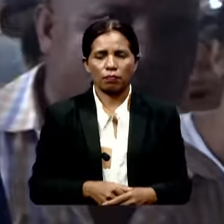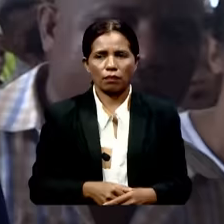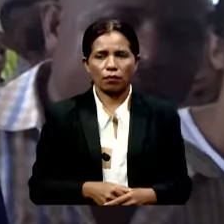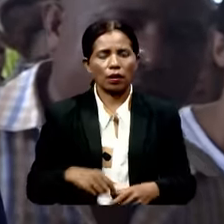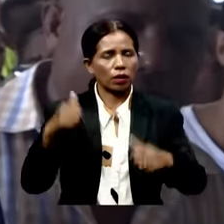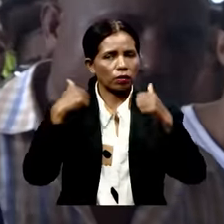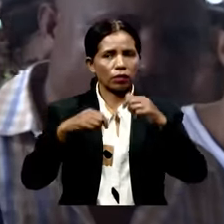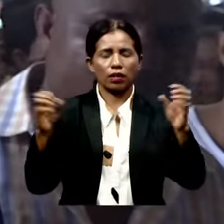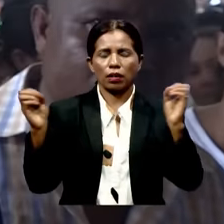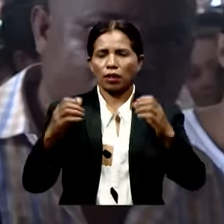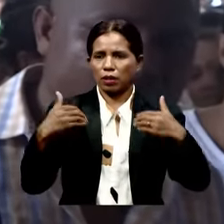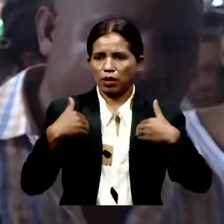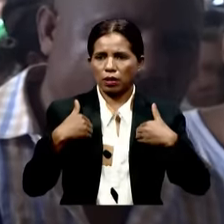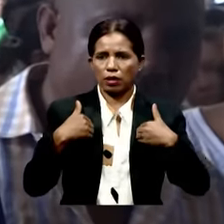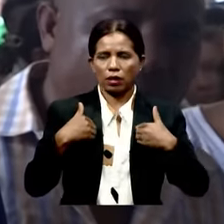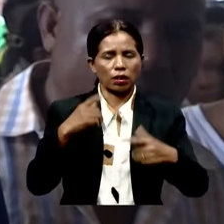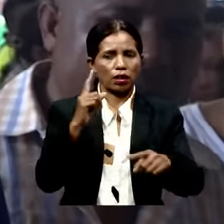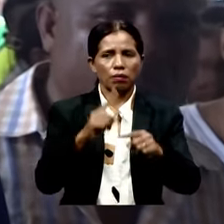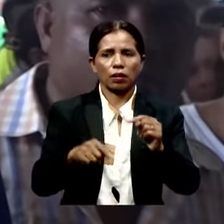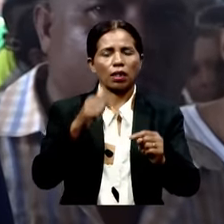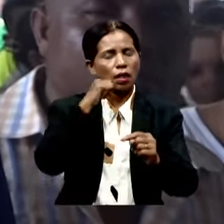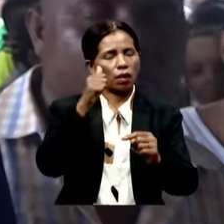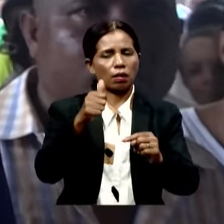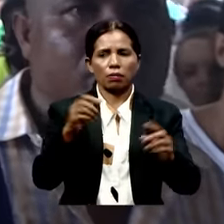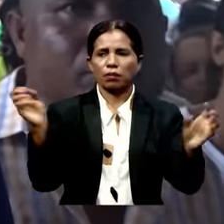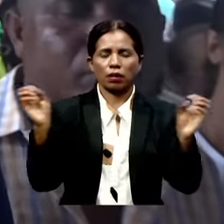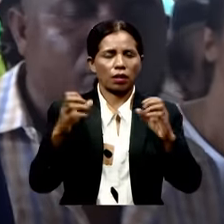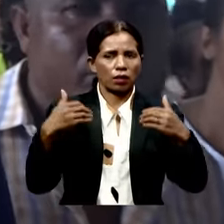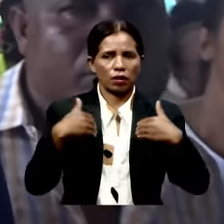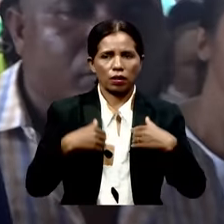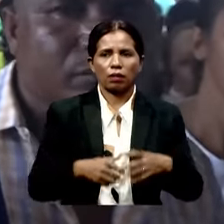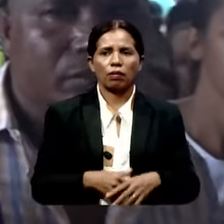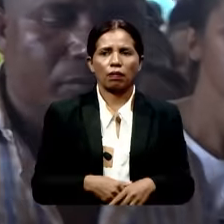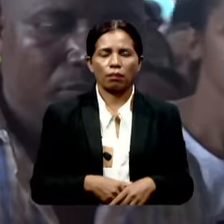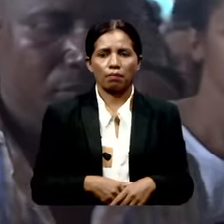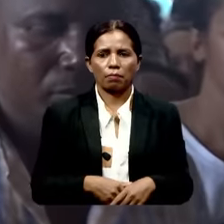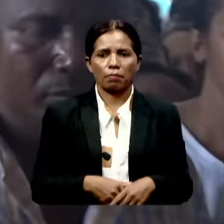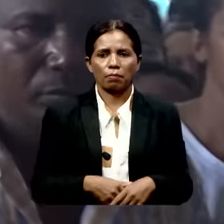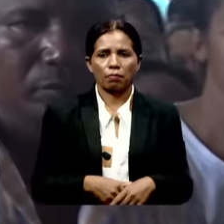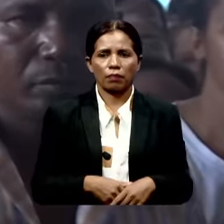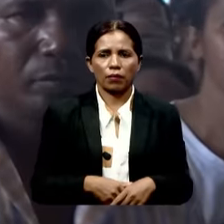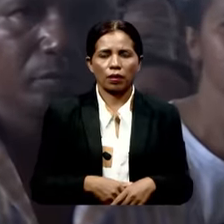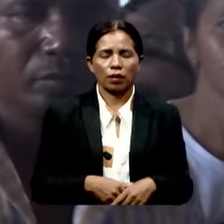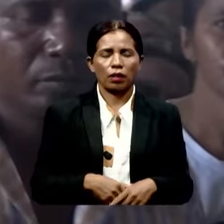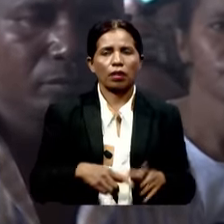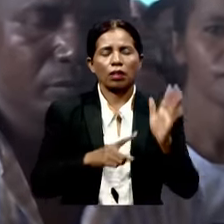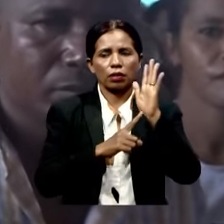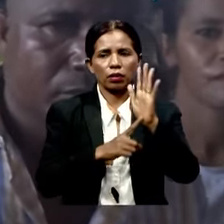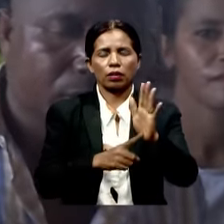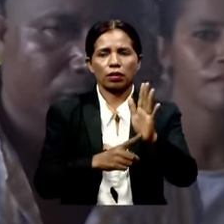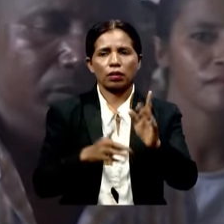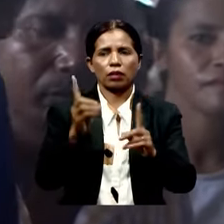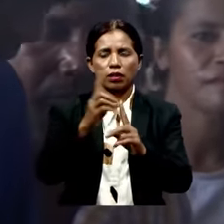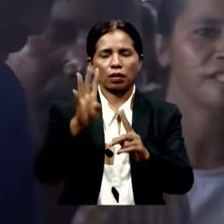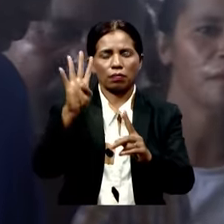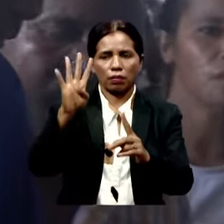aktividad ini la kontese ohin labe la kontese aban mo se la kontese antau sua excelencia fasai katak ya fali dia